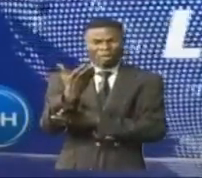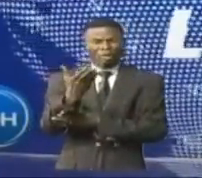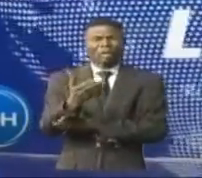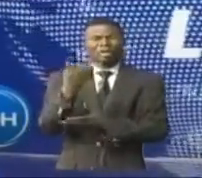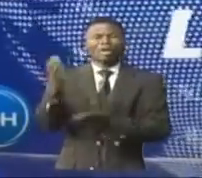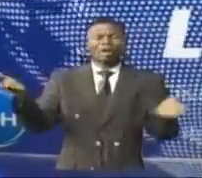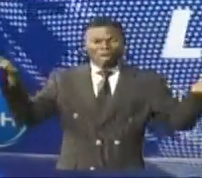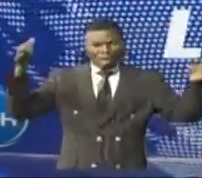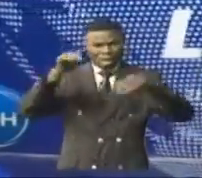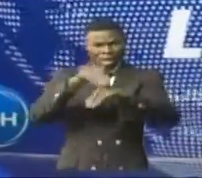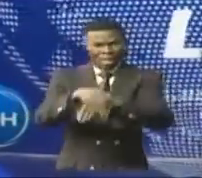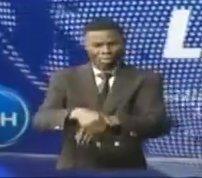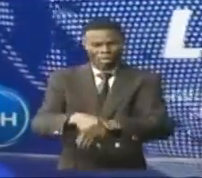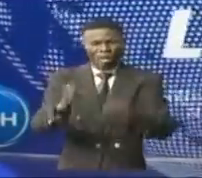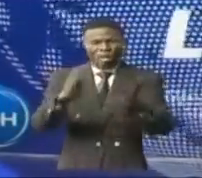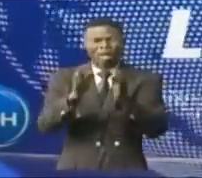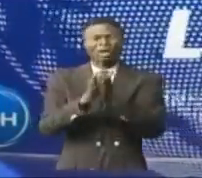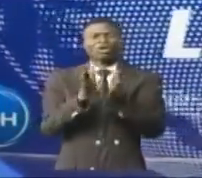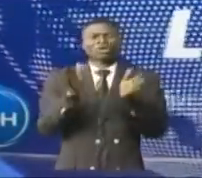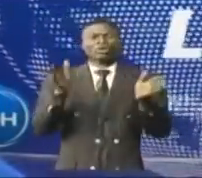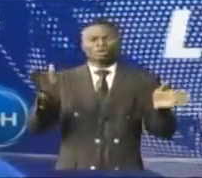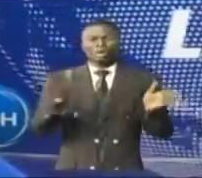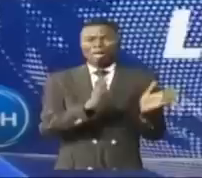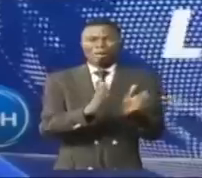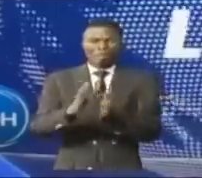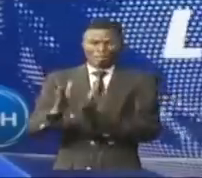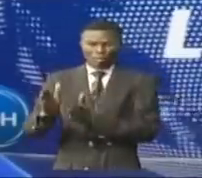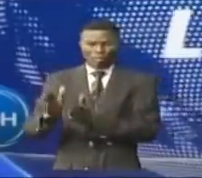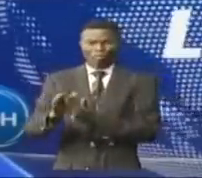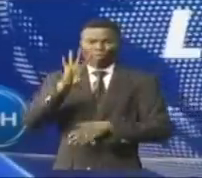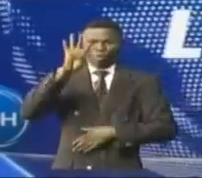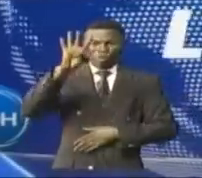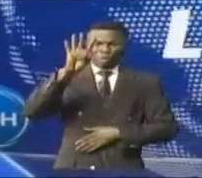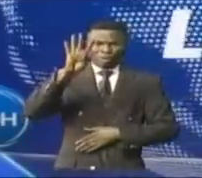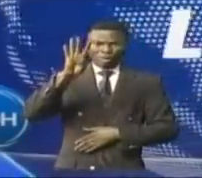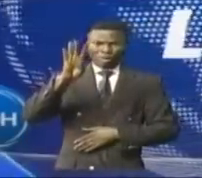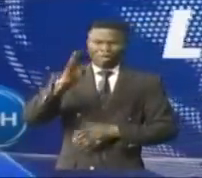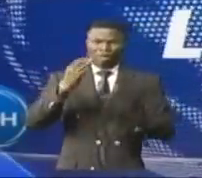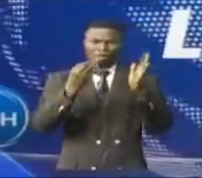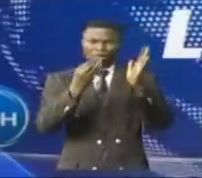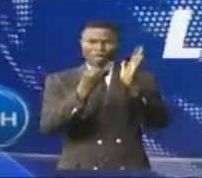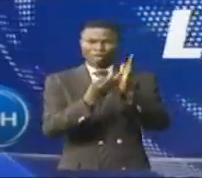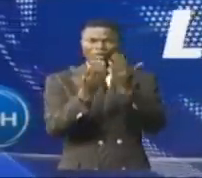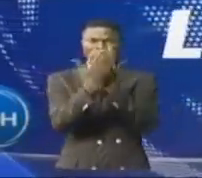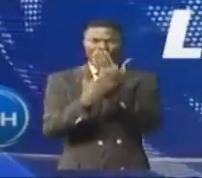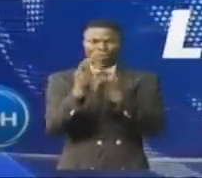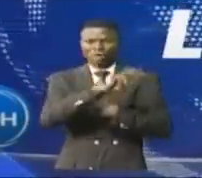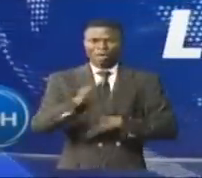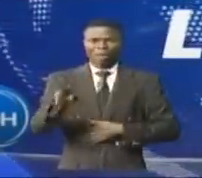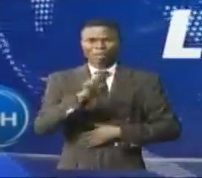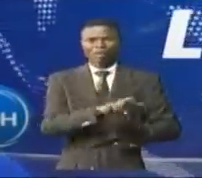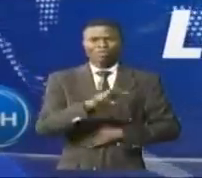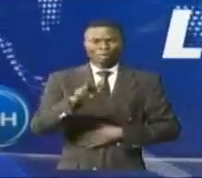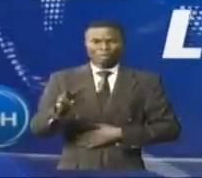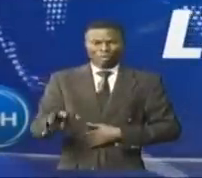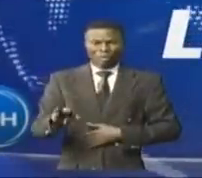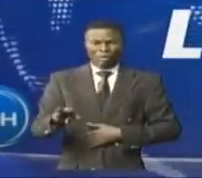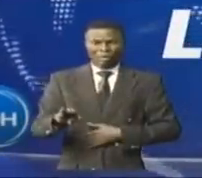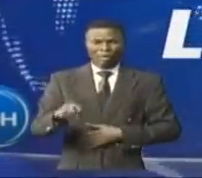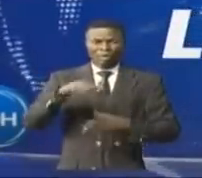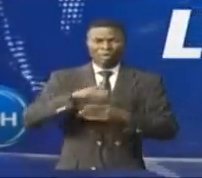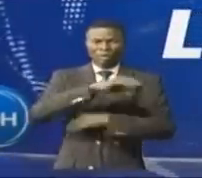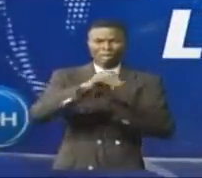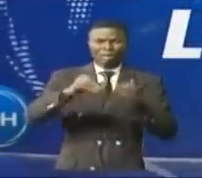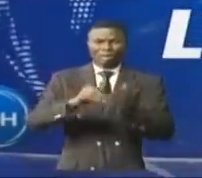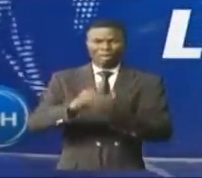votre présence l'Assemblée générale prévue le jeudi 7 juillet 2022 au Centre